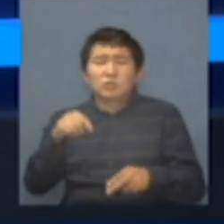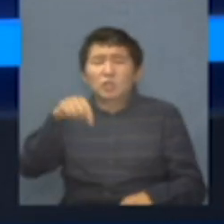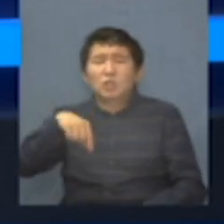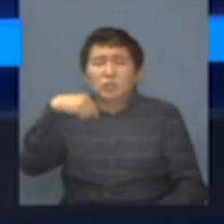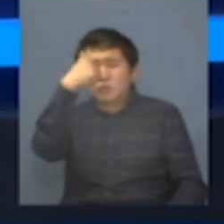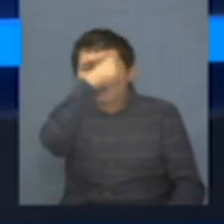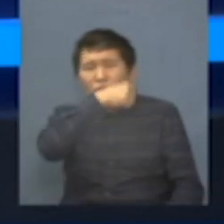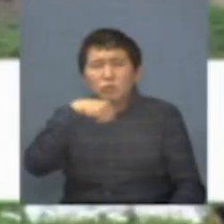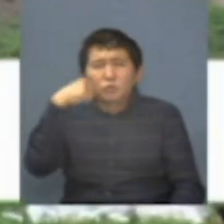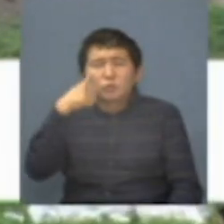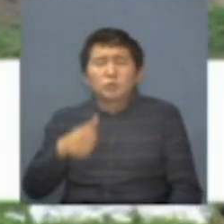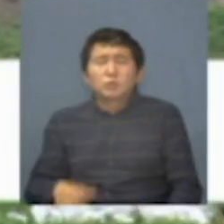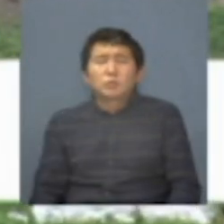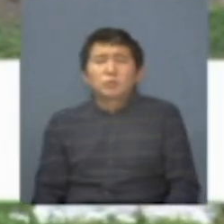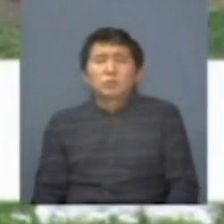года.